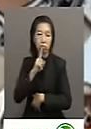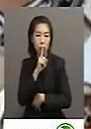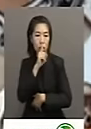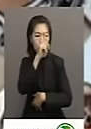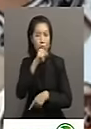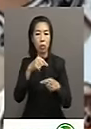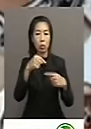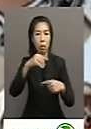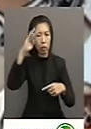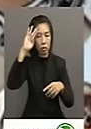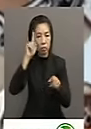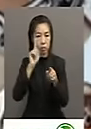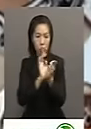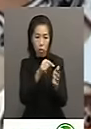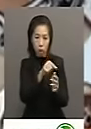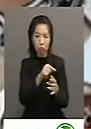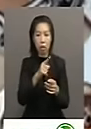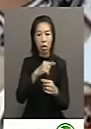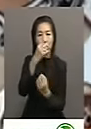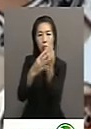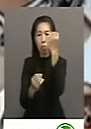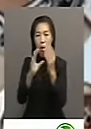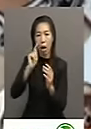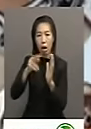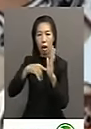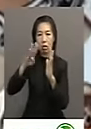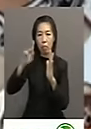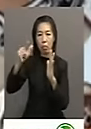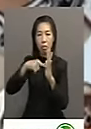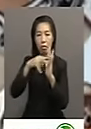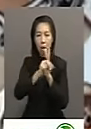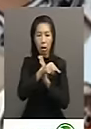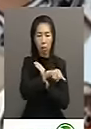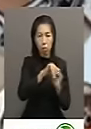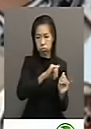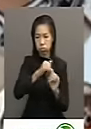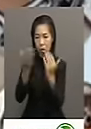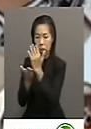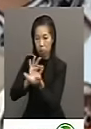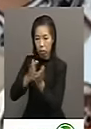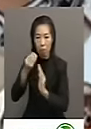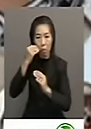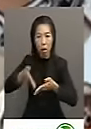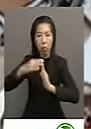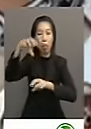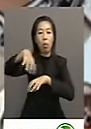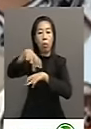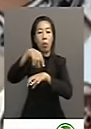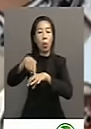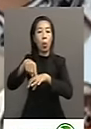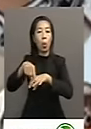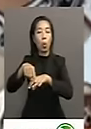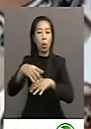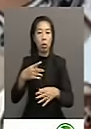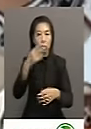าดำเนินคดีบุกรกอุทยานแห่งชาติทับลานที่วังน้ำเขียวนครราชสีมาถือเป็นจุดพลิกผันของชีวิตนะคะกับการบุก